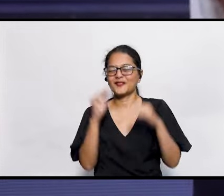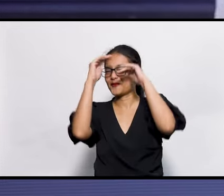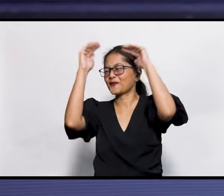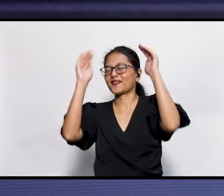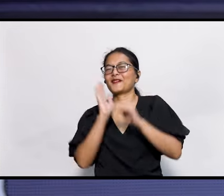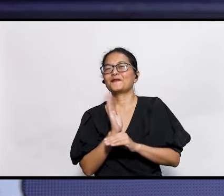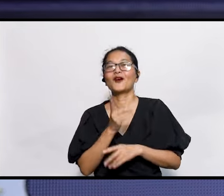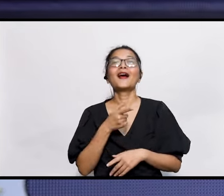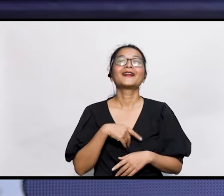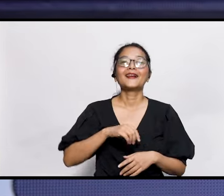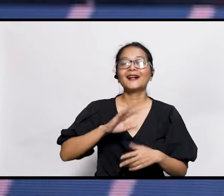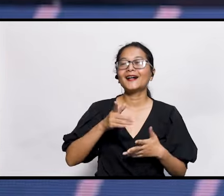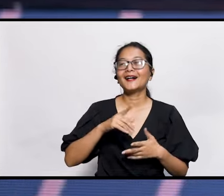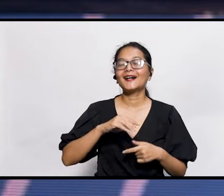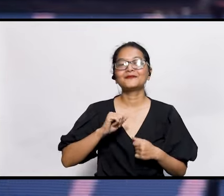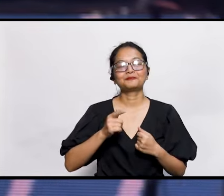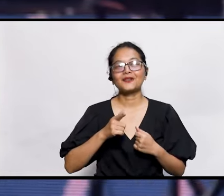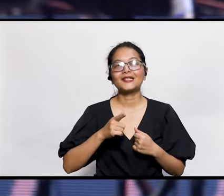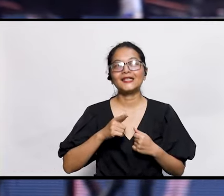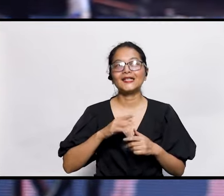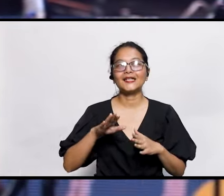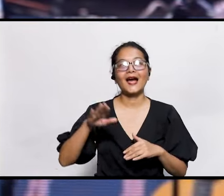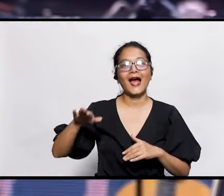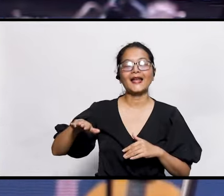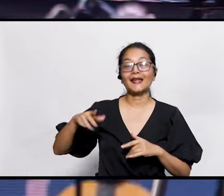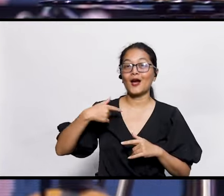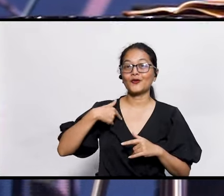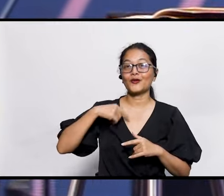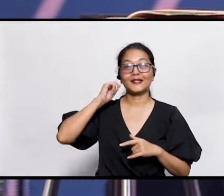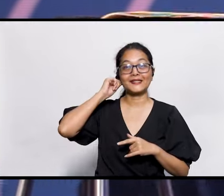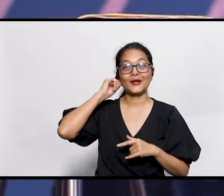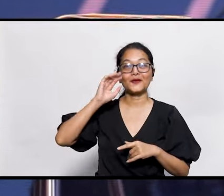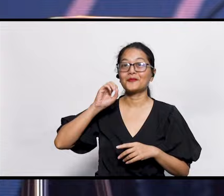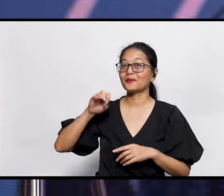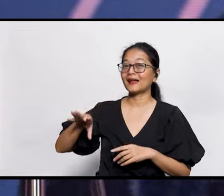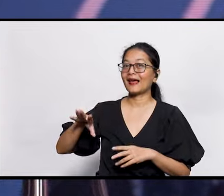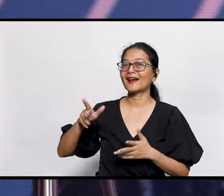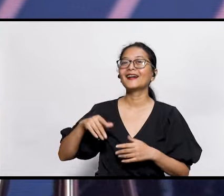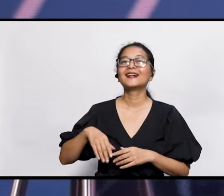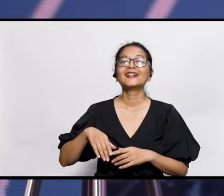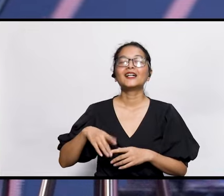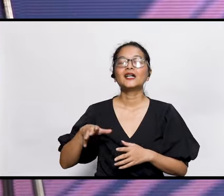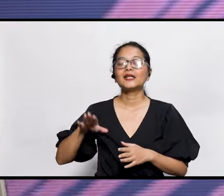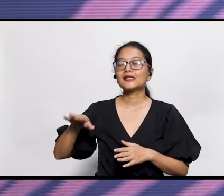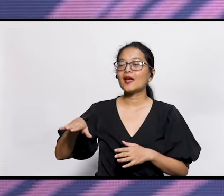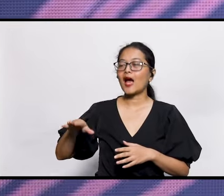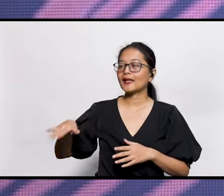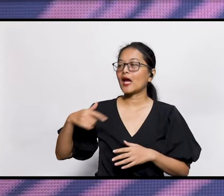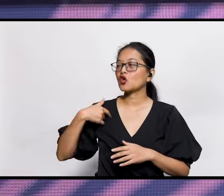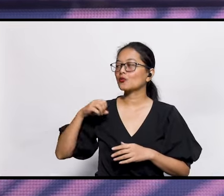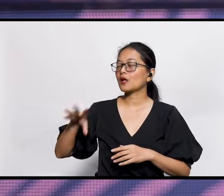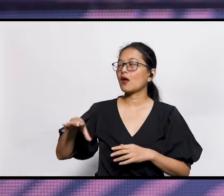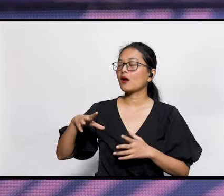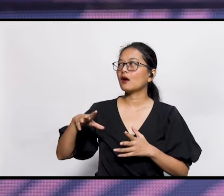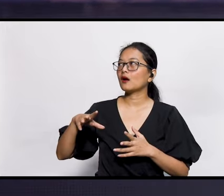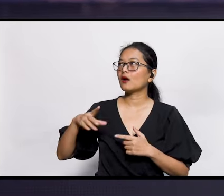Pastor Hana pernah eh In The Moment Of Life itu ya saya mencoba eh karena dia waktu di kantor Eh setengah jam